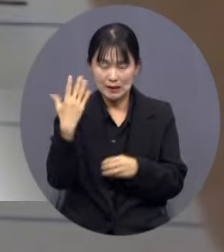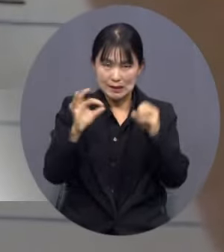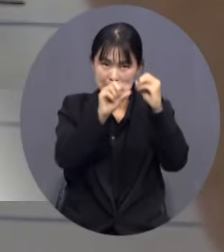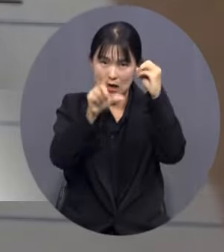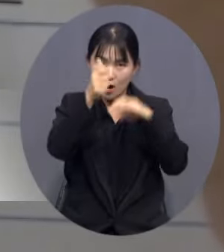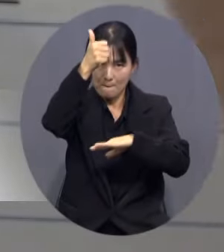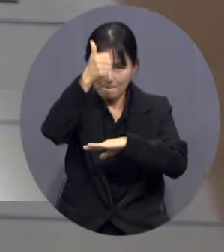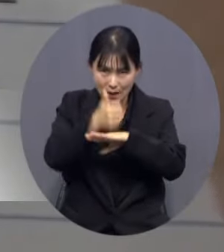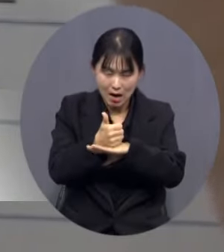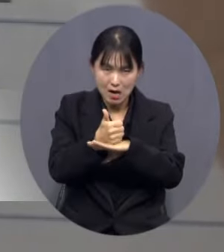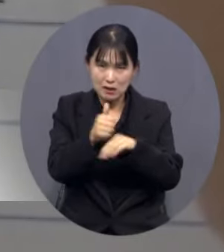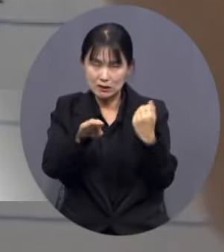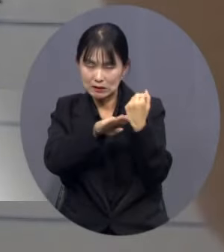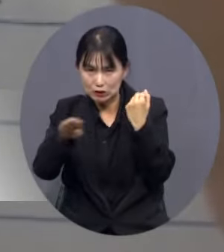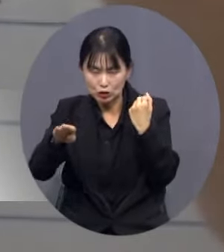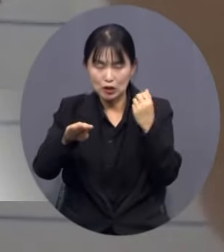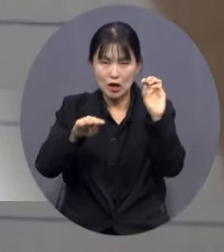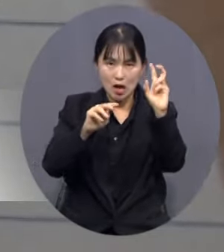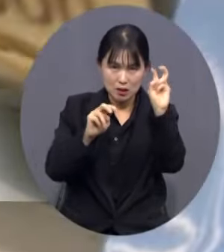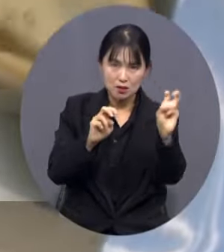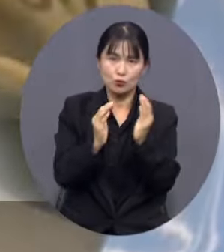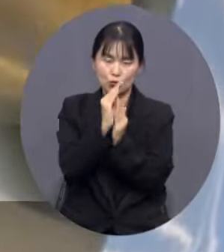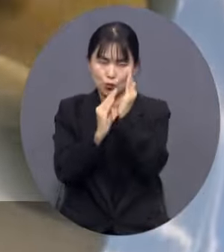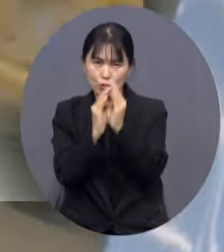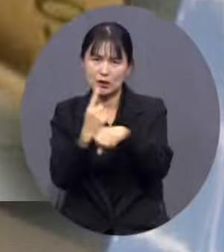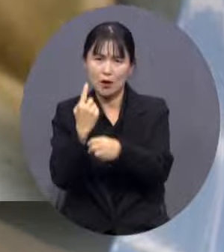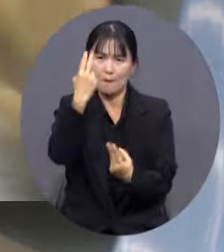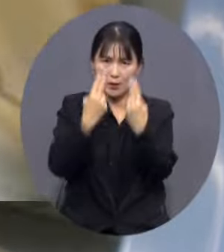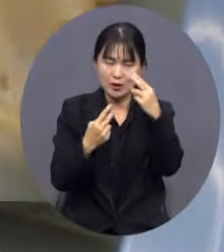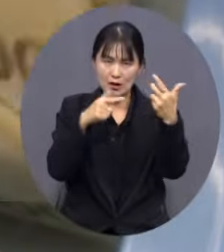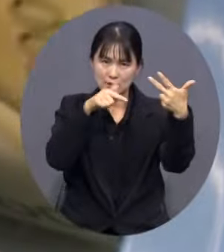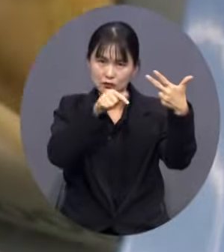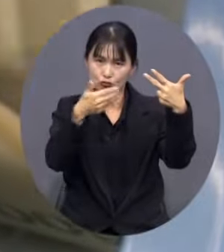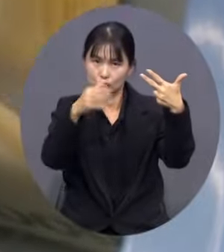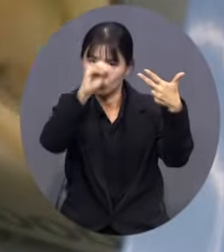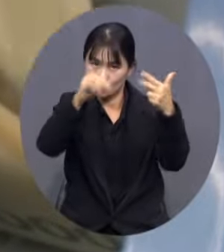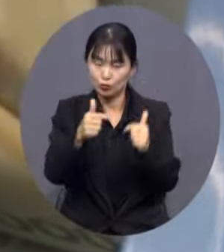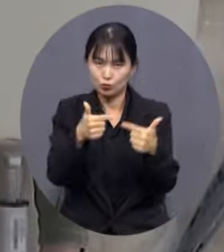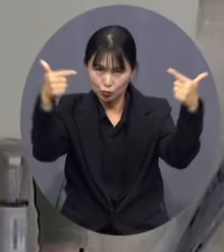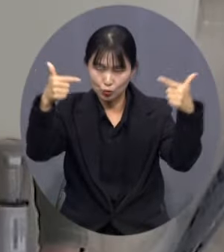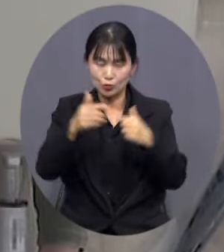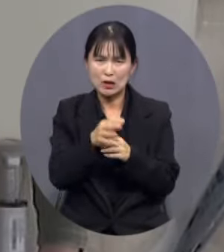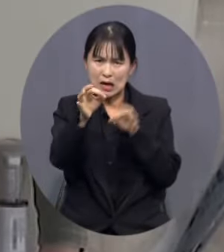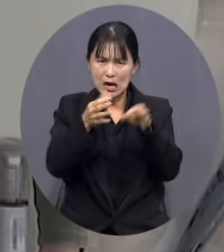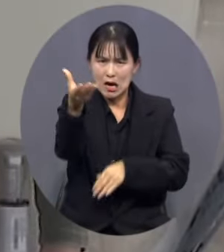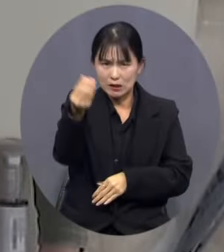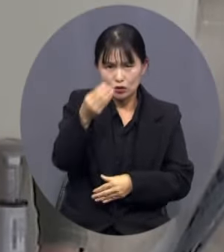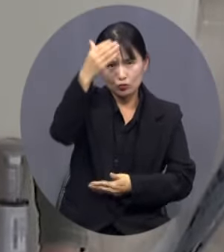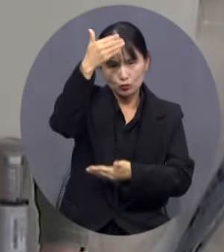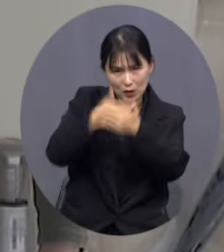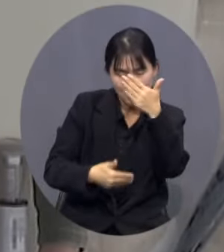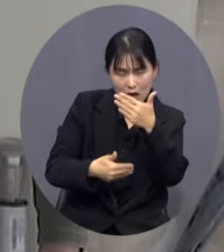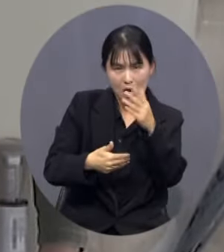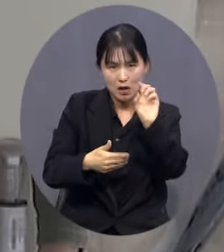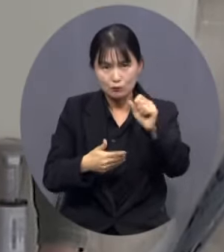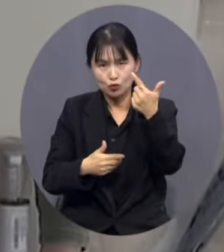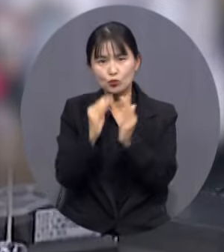기준 도내 기업 대출 잔액은 20조 원으로 1년 전보다 7.9% 늘었고 가계 대출 잔액은 16조